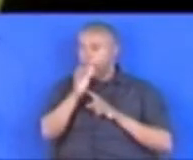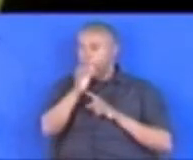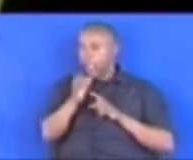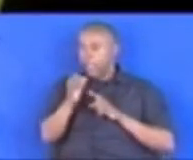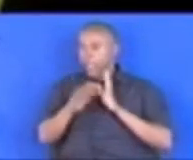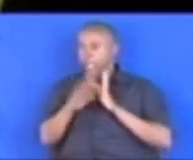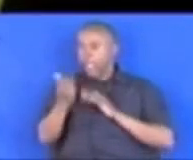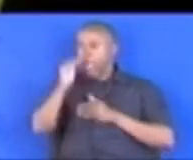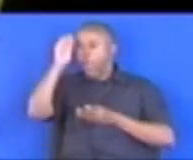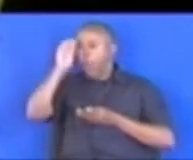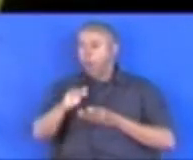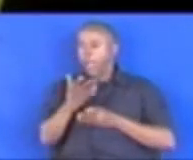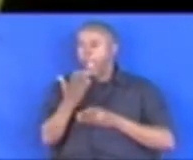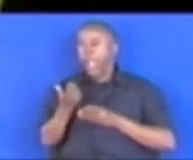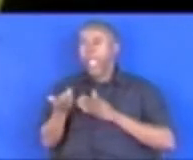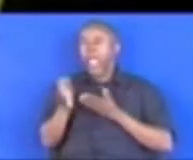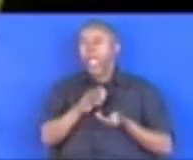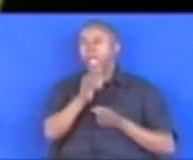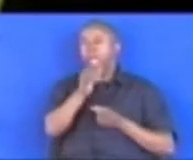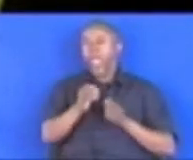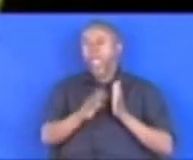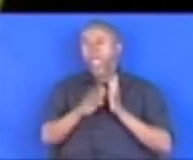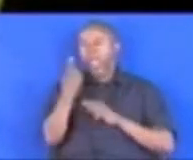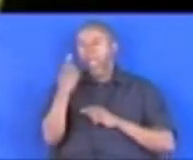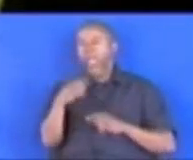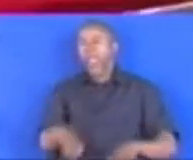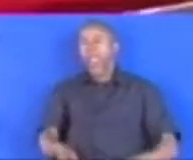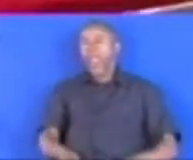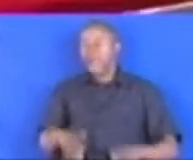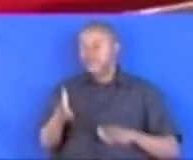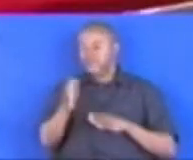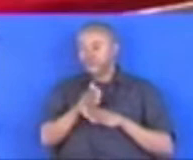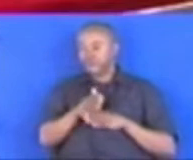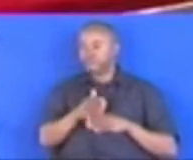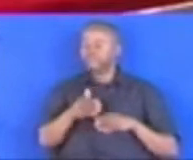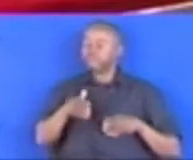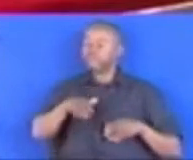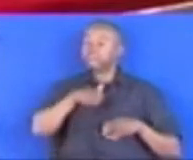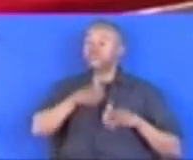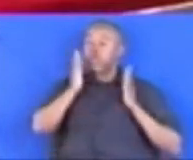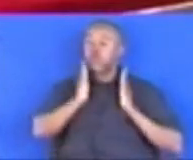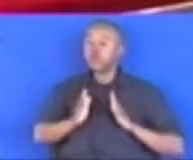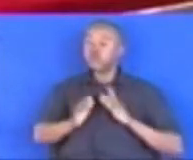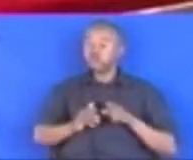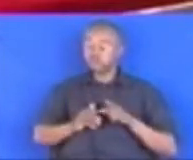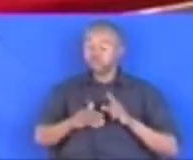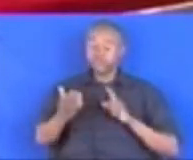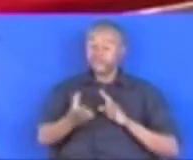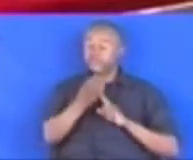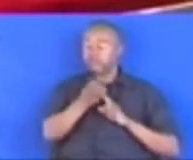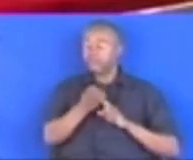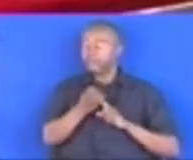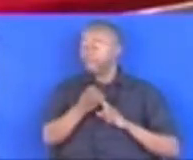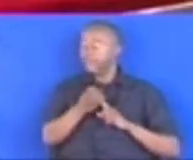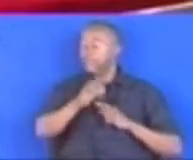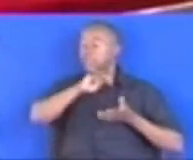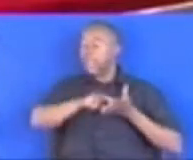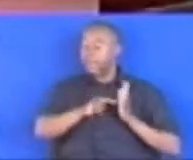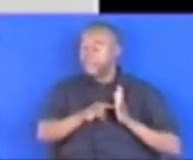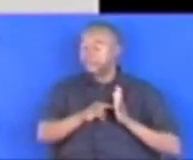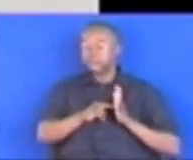na kupunguza idadi ya vifo kwa 61%. Kuhusu kifua kikuu napo tulifanikiwa ambapo kampeni za